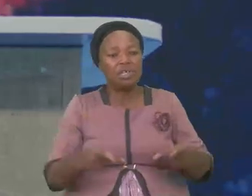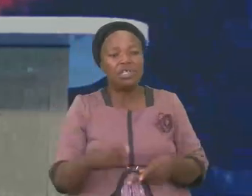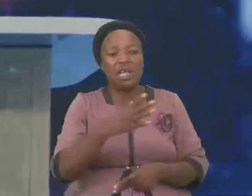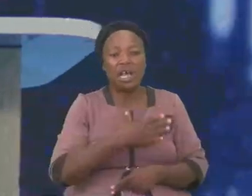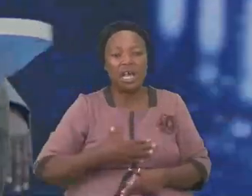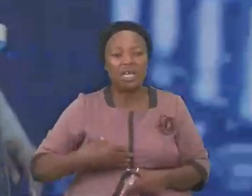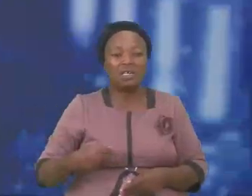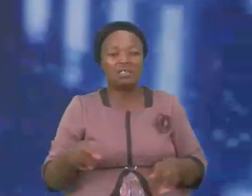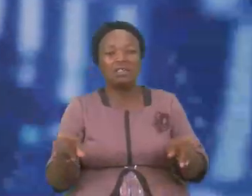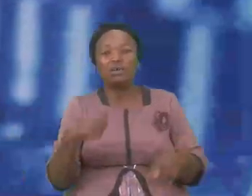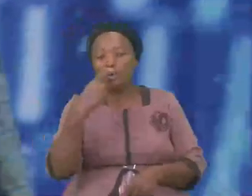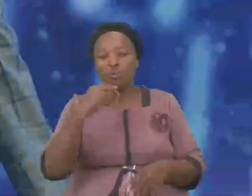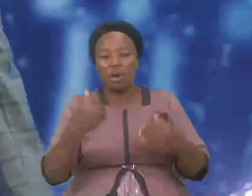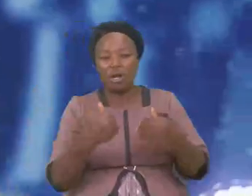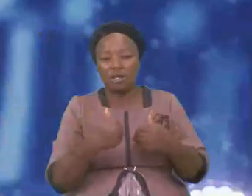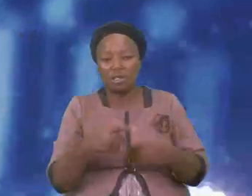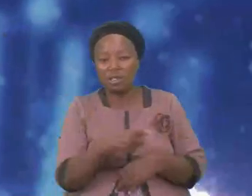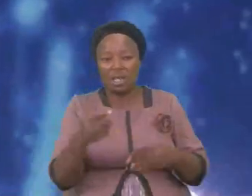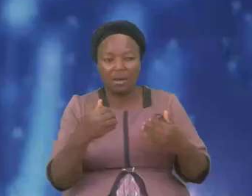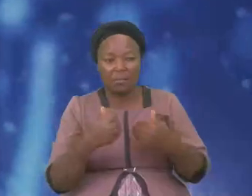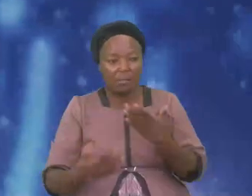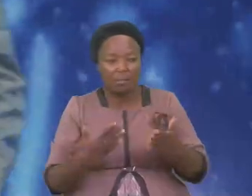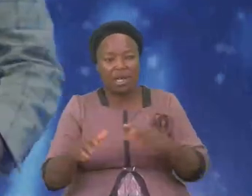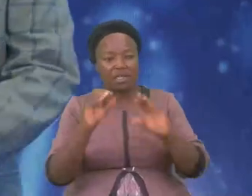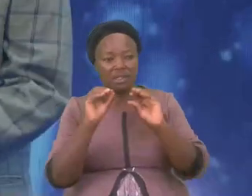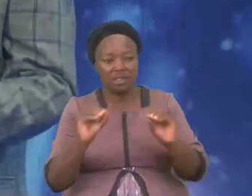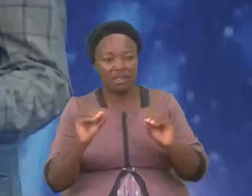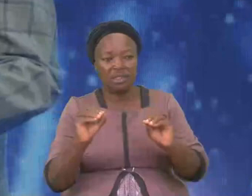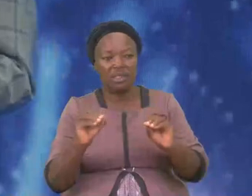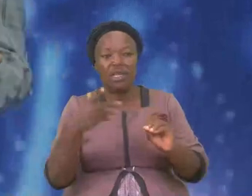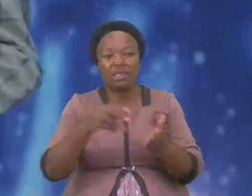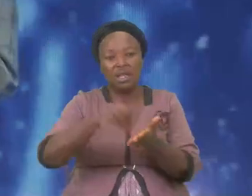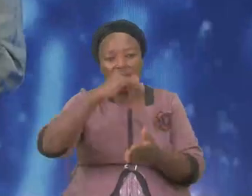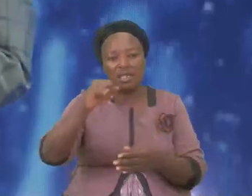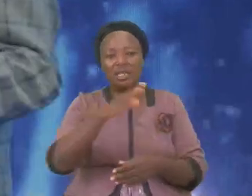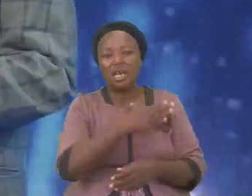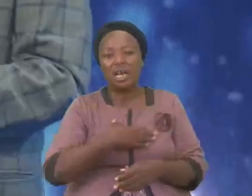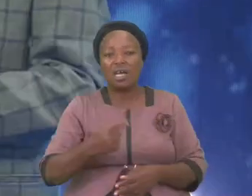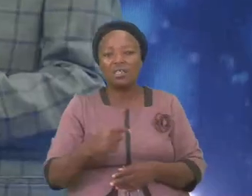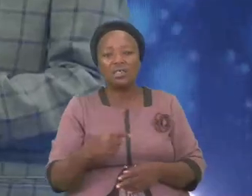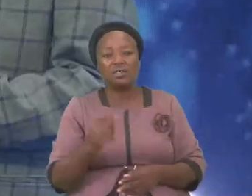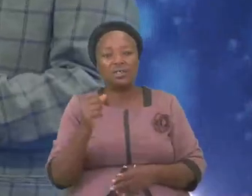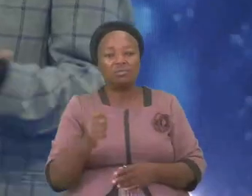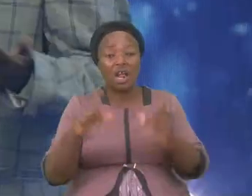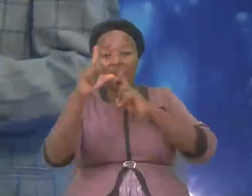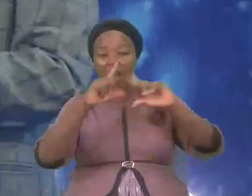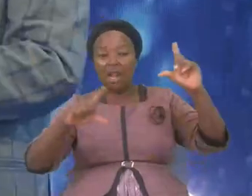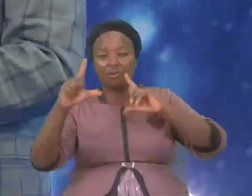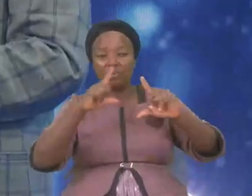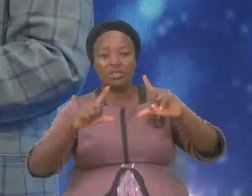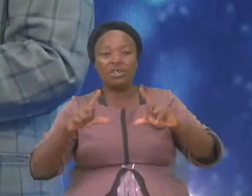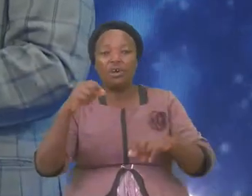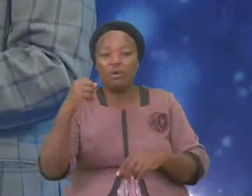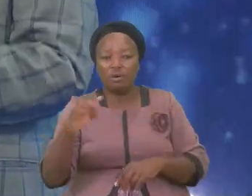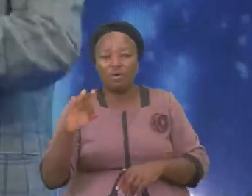À qui on enseignerait les lettres et la langue des Chaldéens. Verset 5. Ce qui